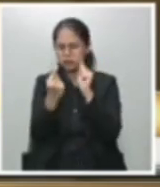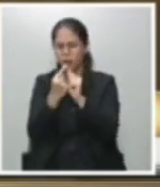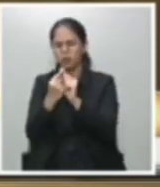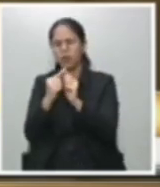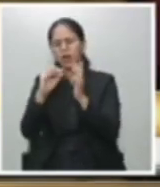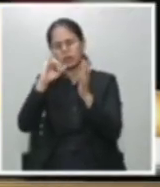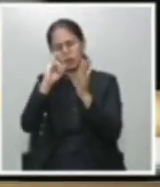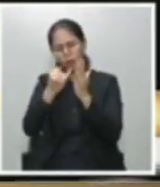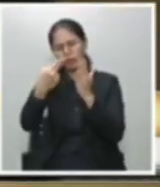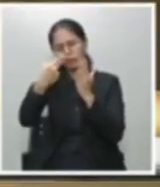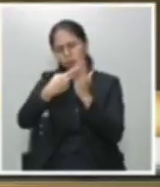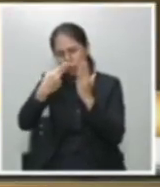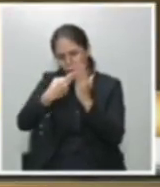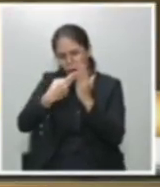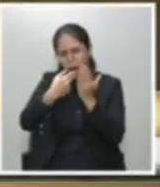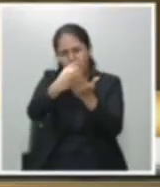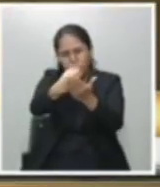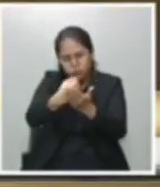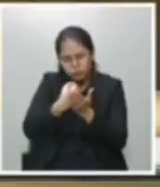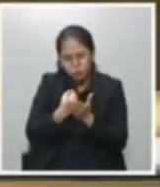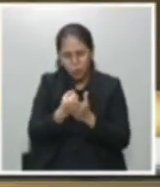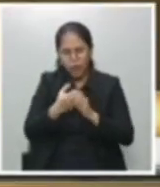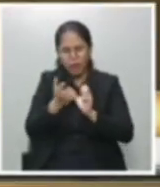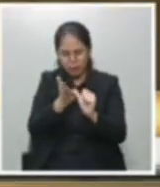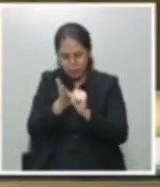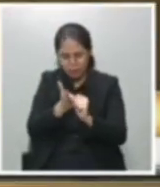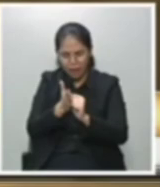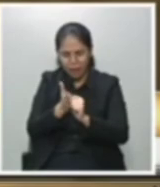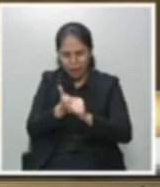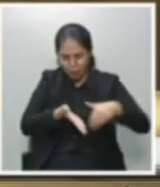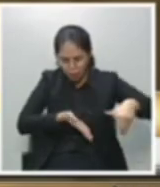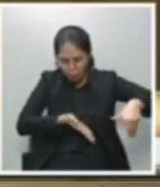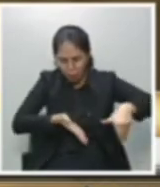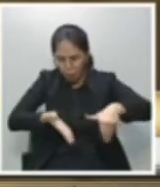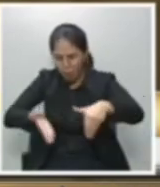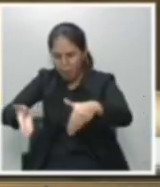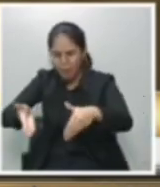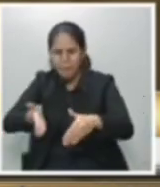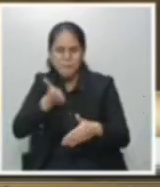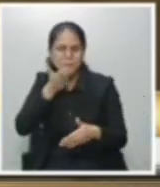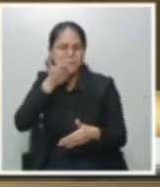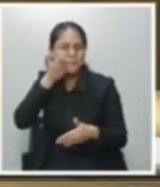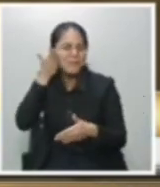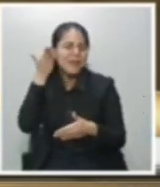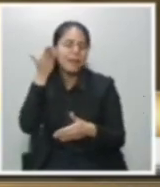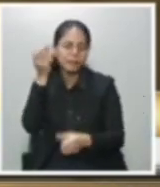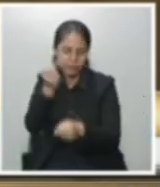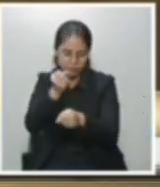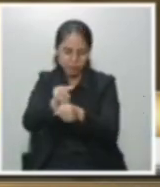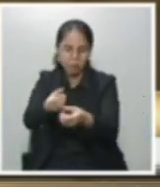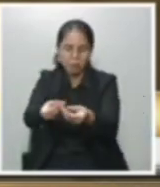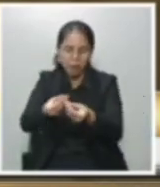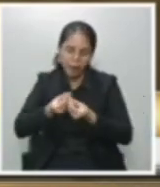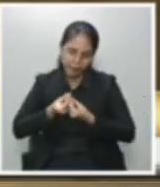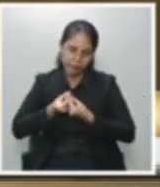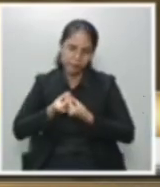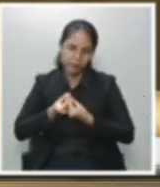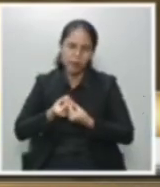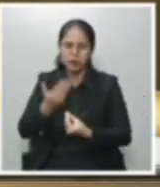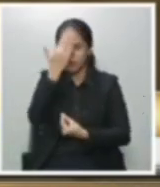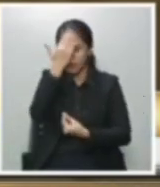องคายเข้าไปช่วยแก้ไขขยายให้เป็นถนนคอนกรีตตลอดเส้นทางนะคะเพื่อ